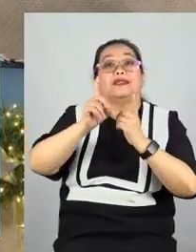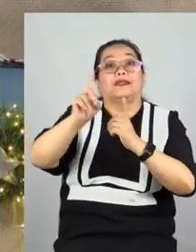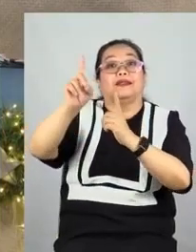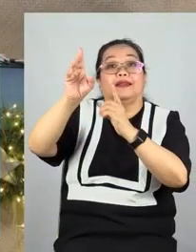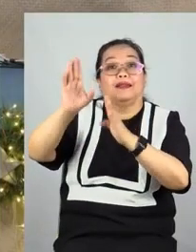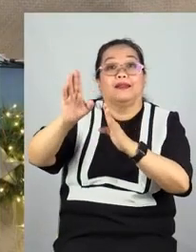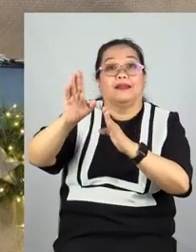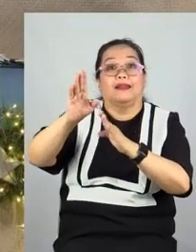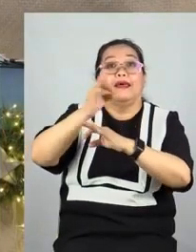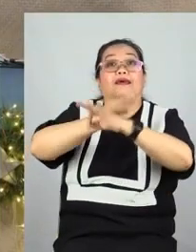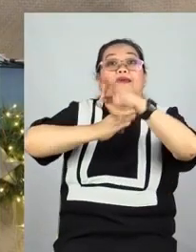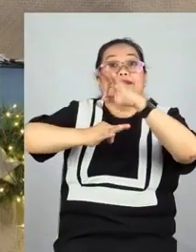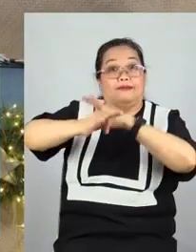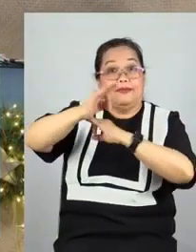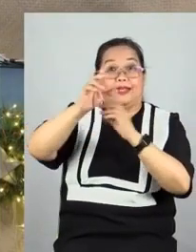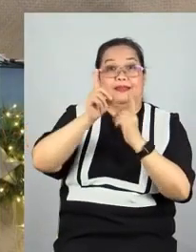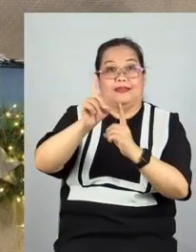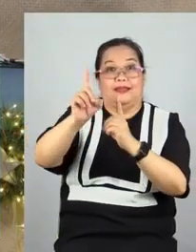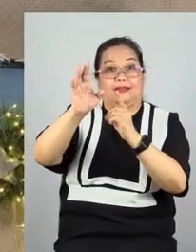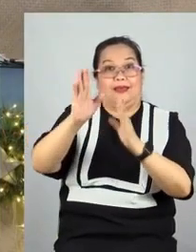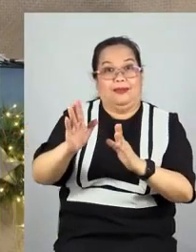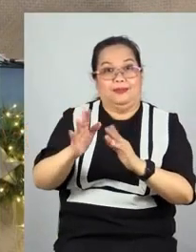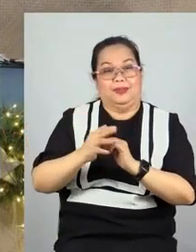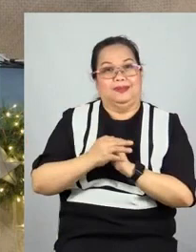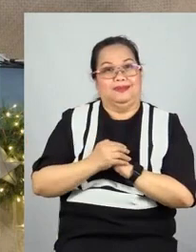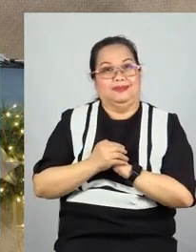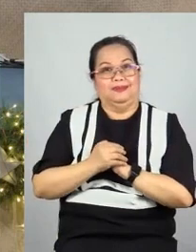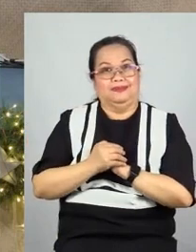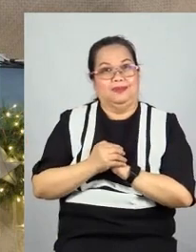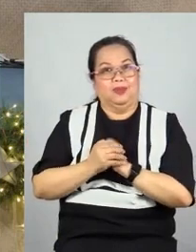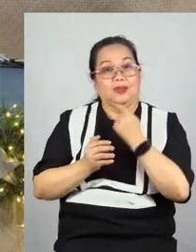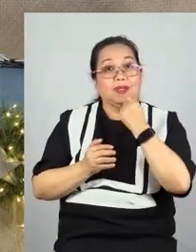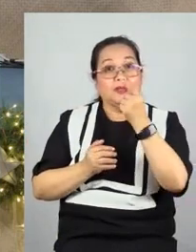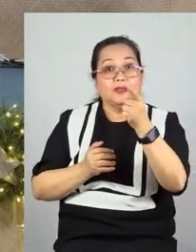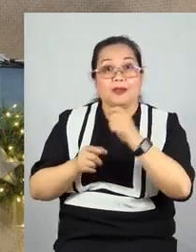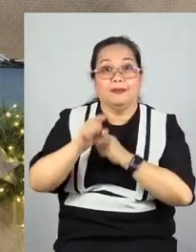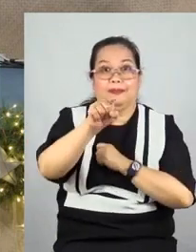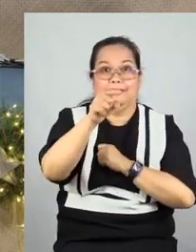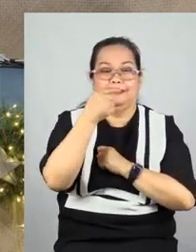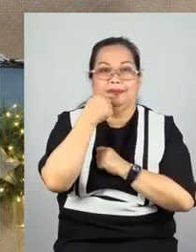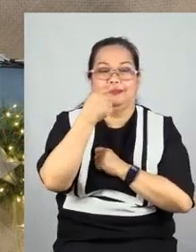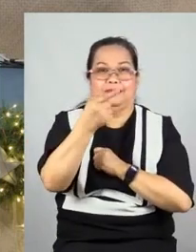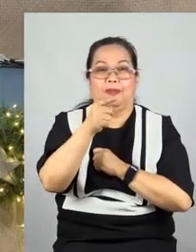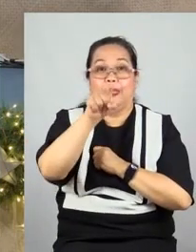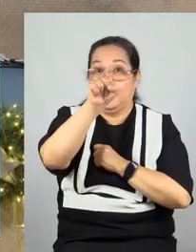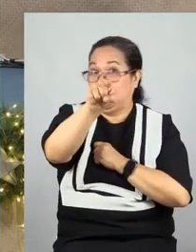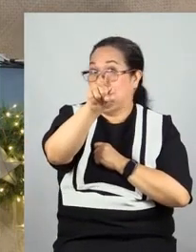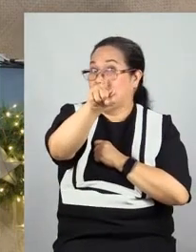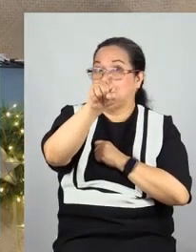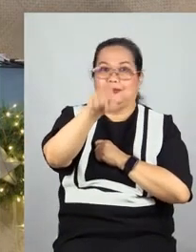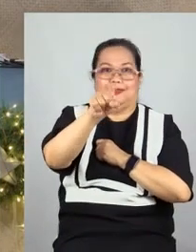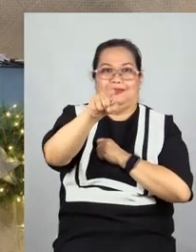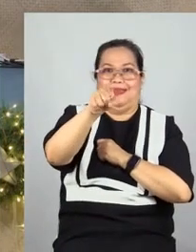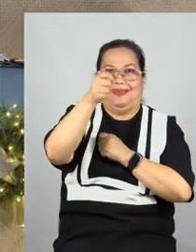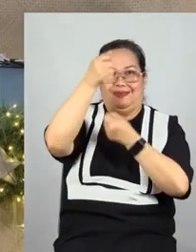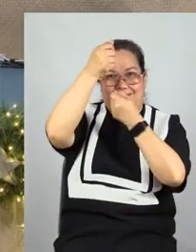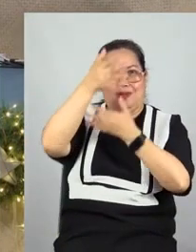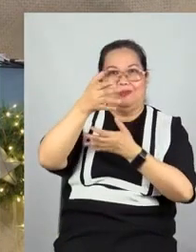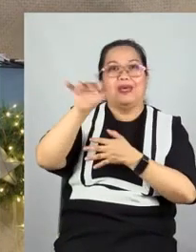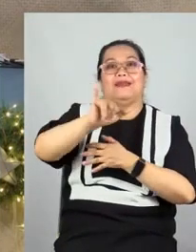paa ng kanyang mga alagad. Tapos sabi niya sa kanila, sundin niyo itong example na